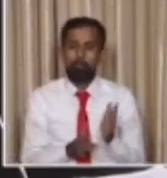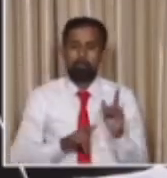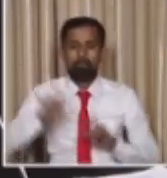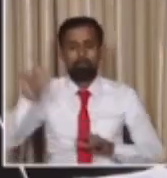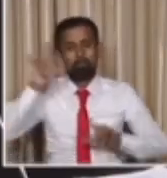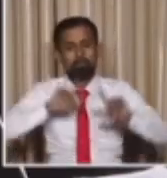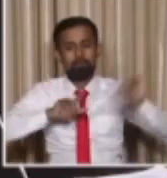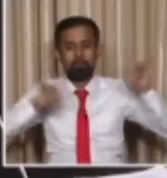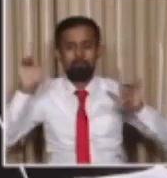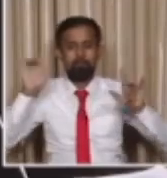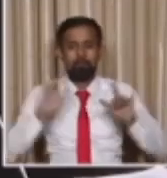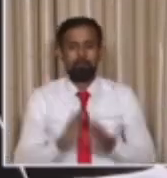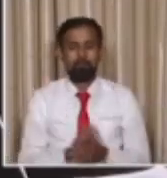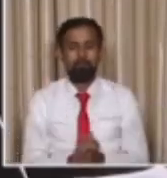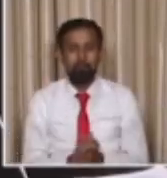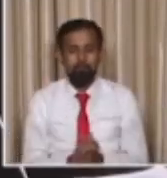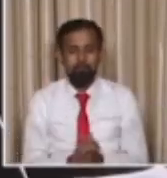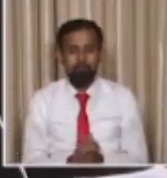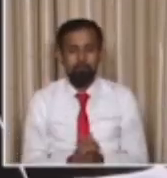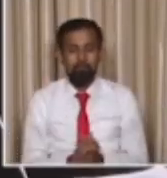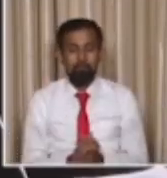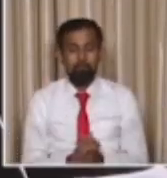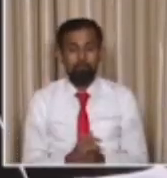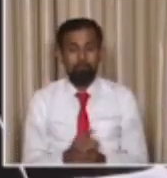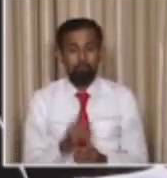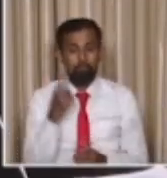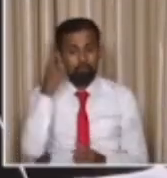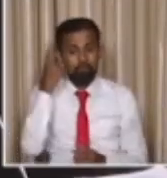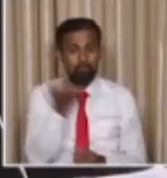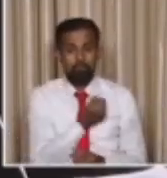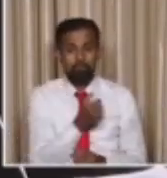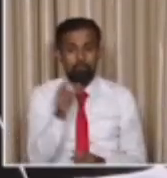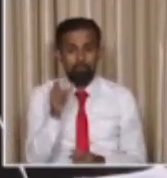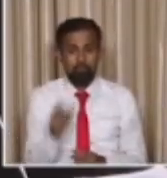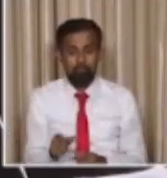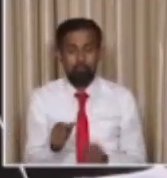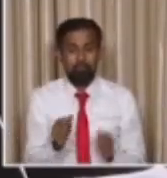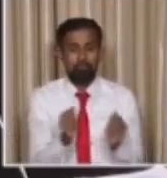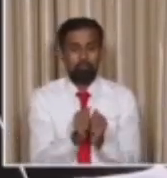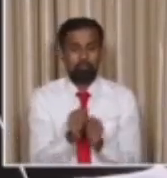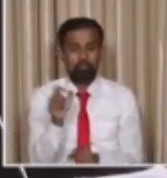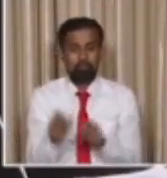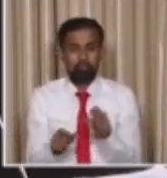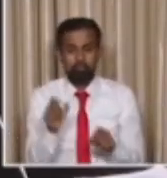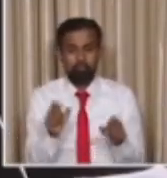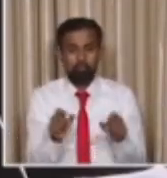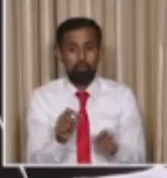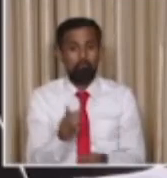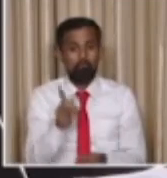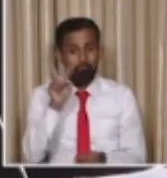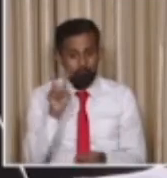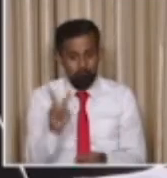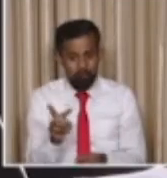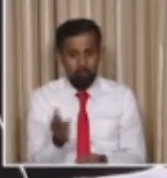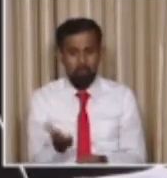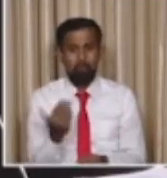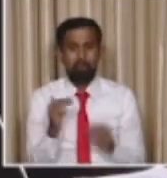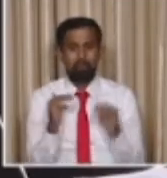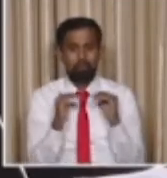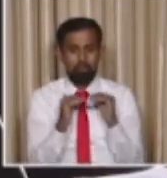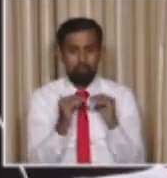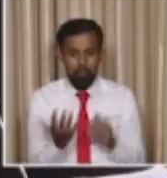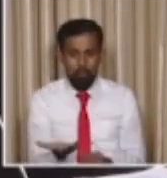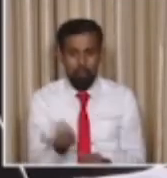මිනිස් කාන්තාරයක් බවට පත් වෙමින් තියෙන්නේ. ඒ නිසා මේ විශේෂඥ වෛද්‍යවරු ඇතුළු හෙදේද සේවාවන්ට විශ්වාසයක් අවශ්‍යයි, යුක්තියක්